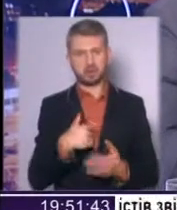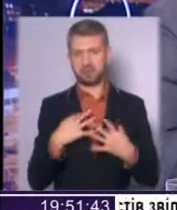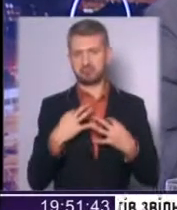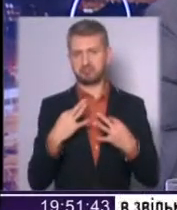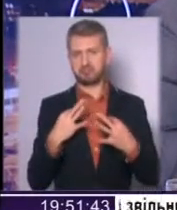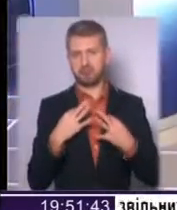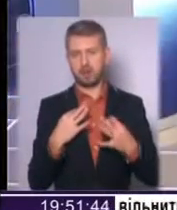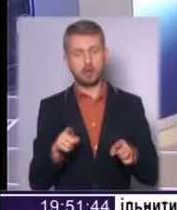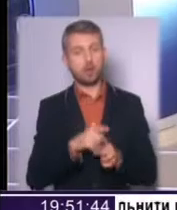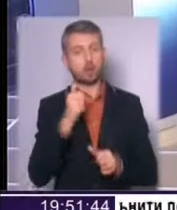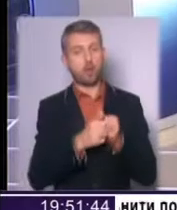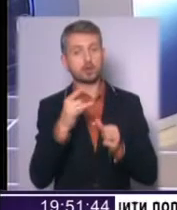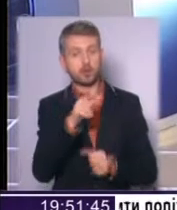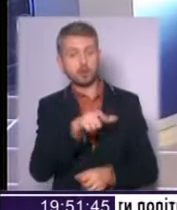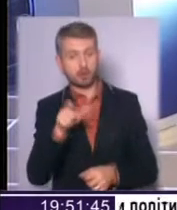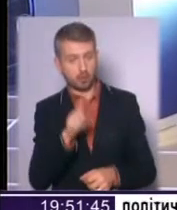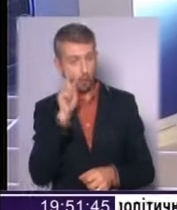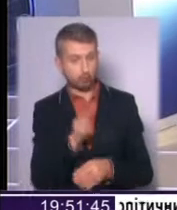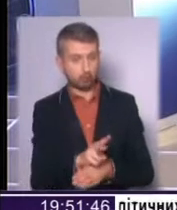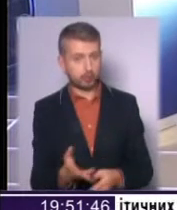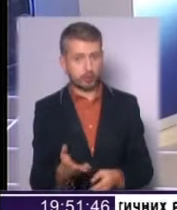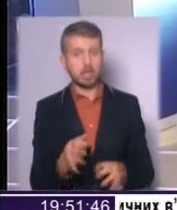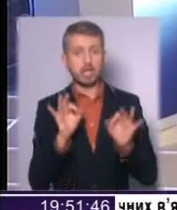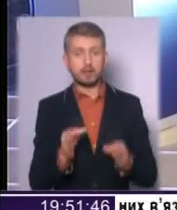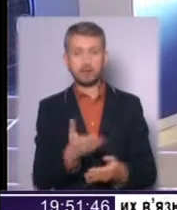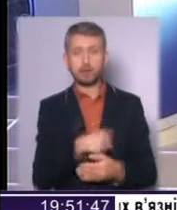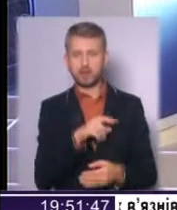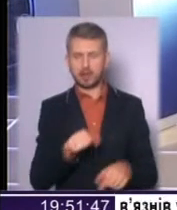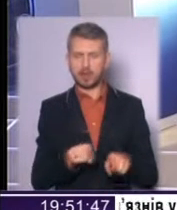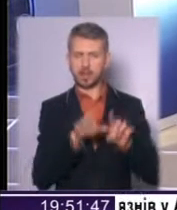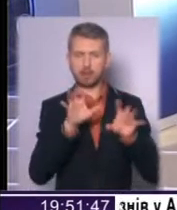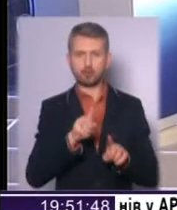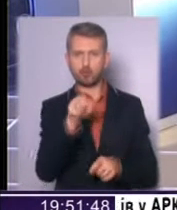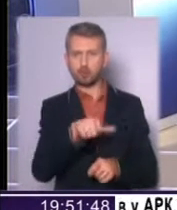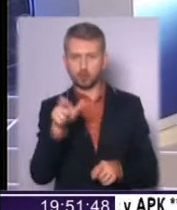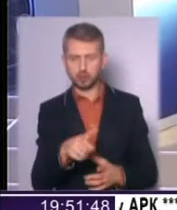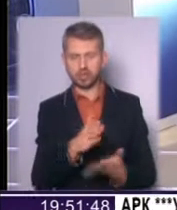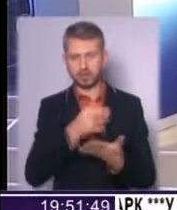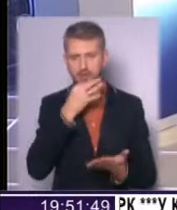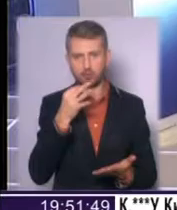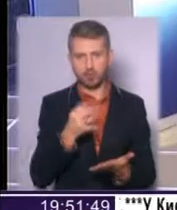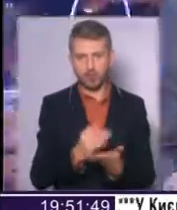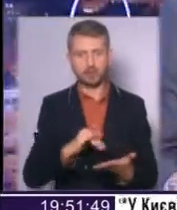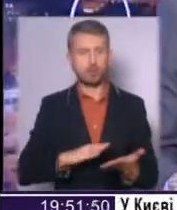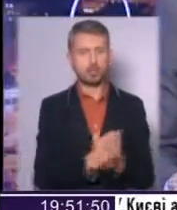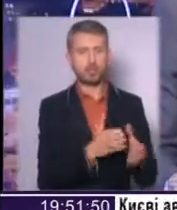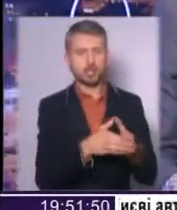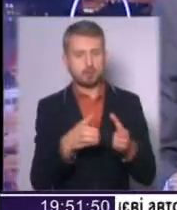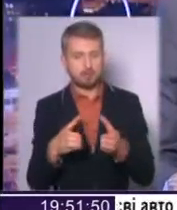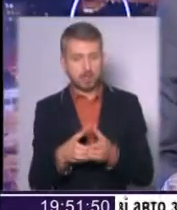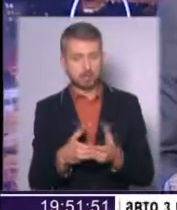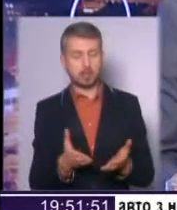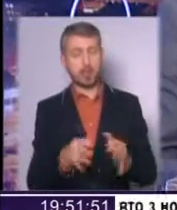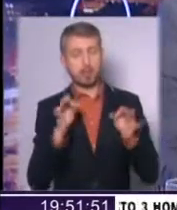колода засмальцована, якою перетасовують. Але тільки бренди змінюють, щоб черговий раз дурити. Чому? Щоб не нести відповідальність за